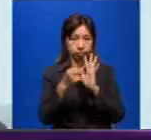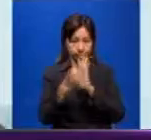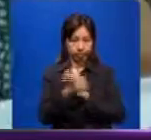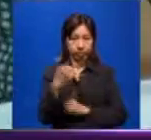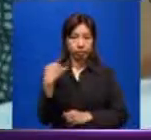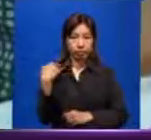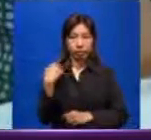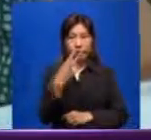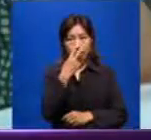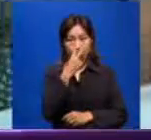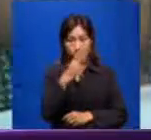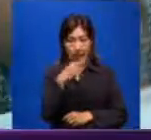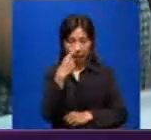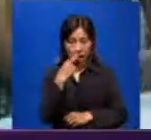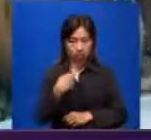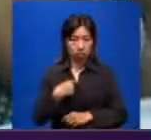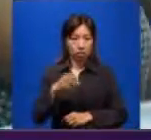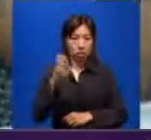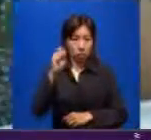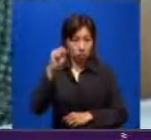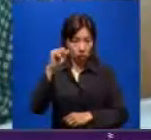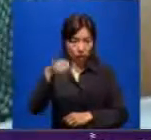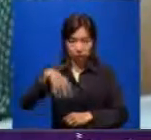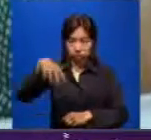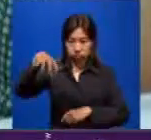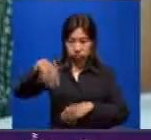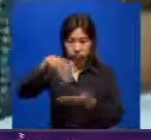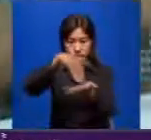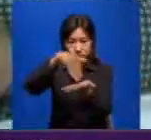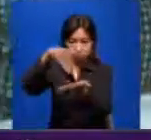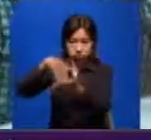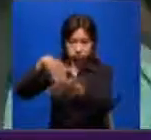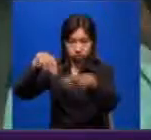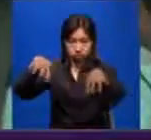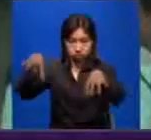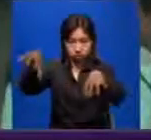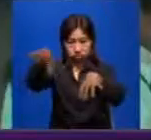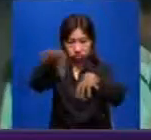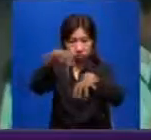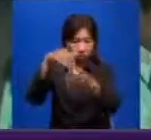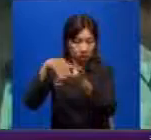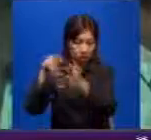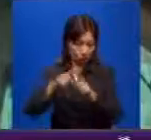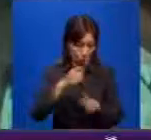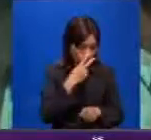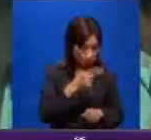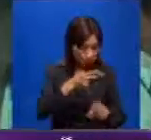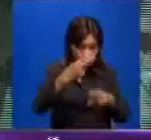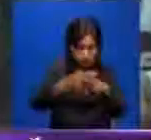สอบมากกว่า 1สนามสอบว่ามีการเข้าสอบมากกว่า 1ที่หรือไม่หากพบจะเรียกมาสอบข้อเท็จจริงเช่น